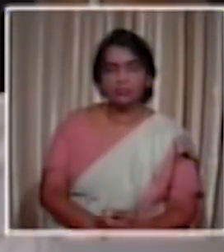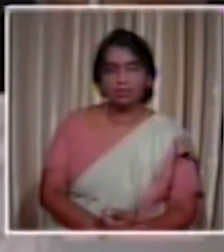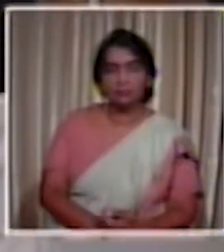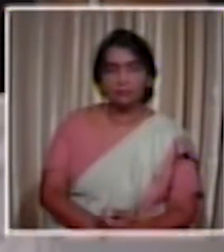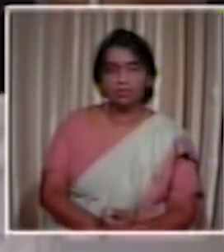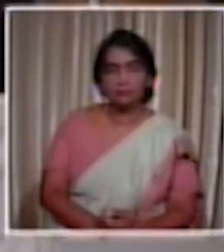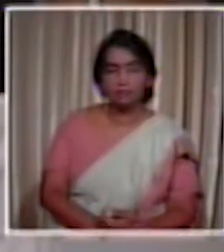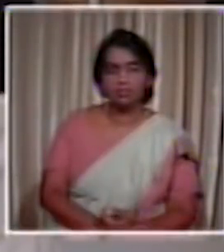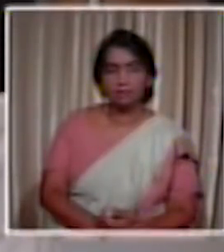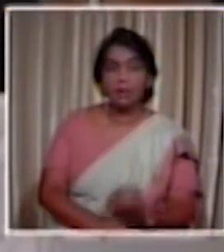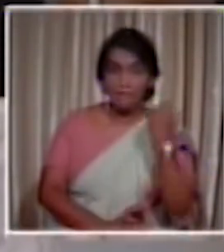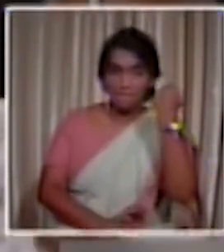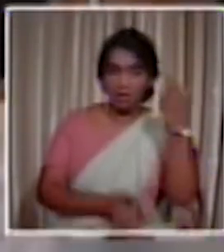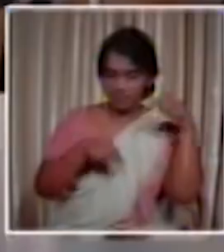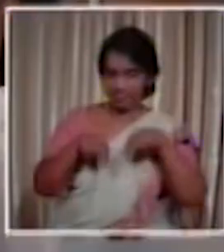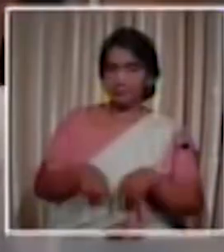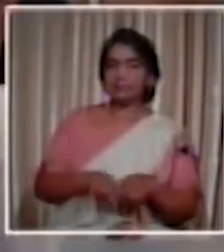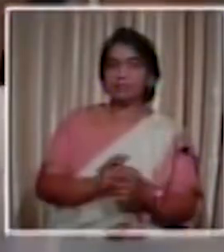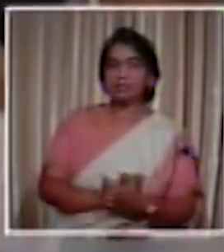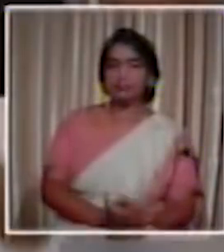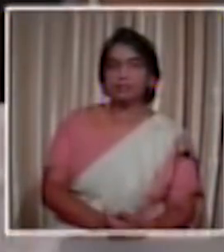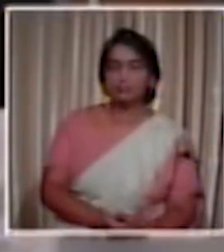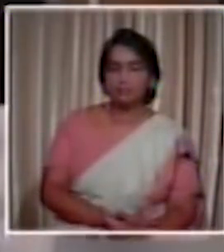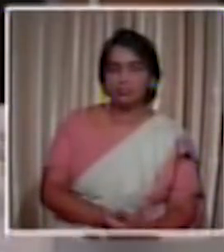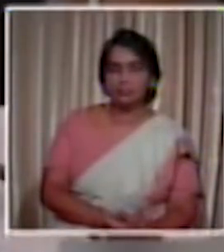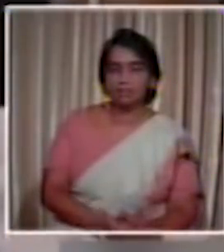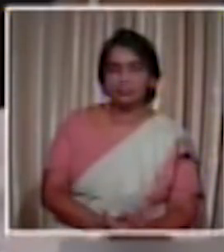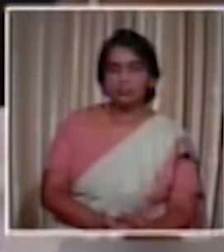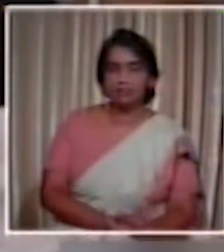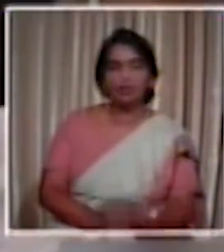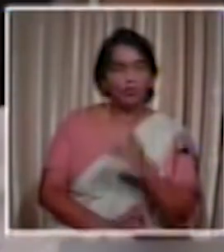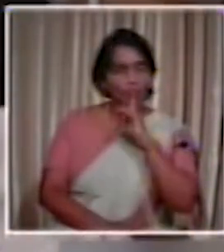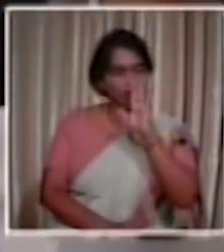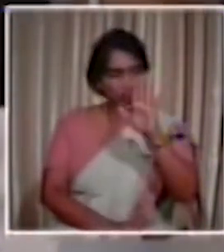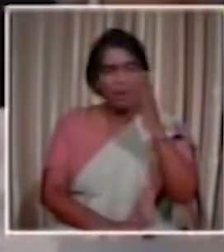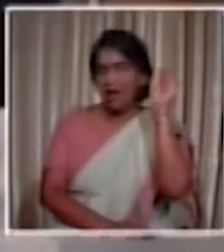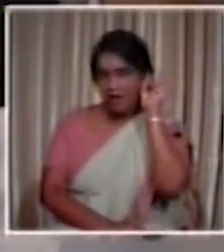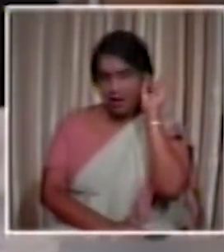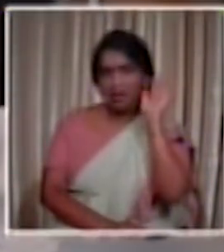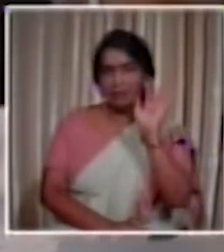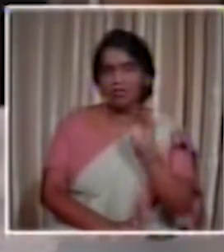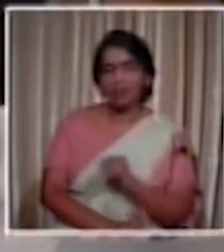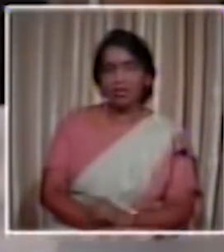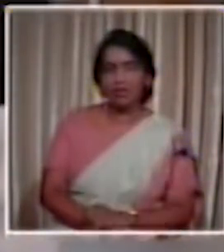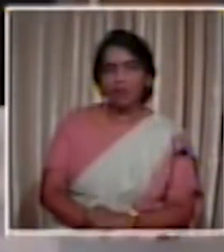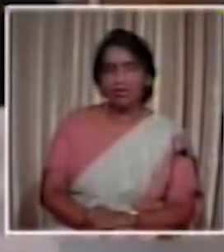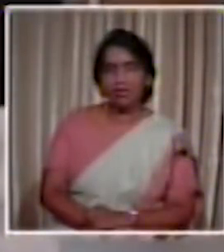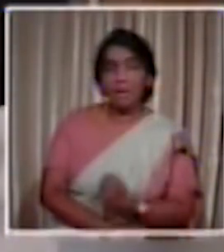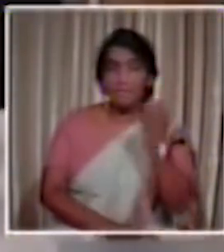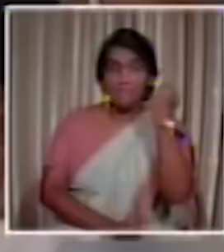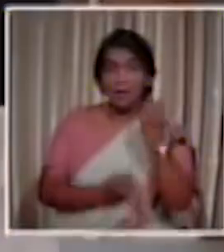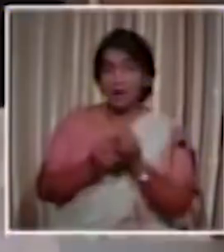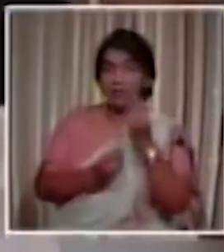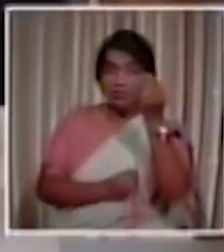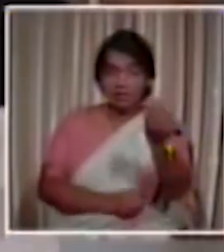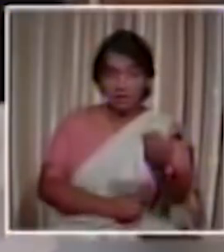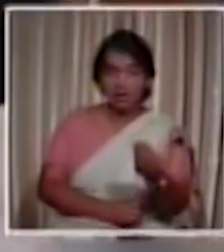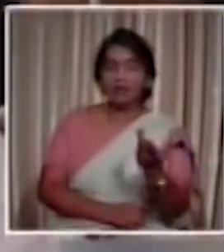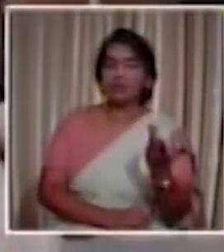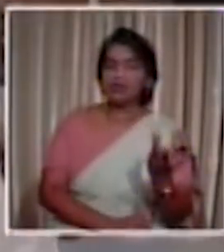ගේනව මෙතෙන්ට නෑ හගන්නකො පොඩ්ඩක් ආගන්නකො ආගන්නකො බලේ ඔයාලට දෙනවයි කියලා කිව්වමත්